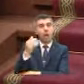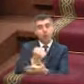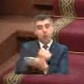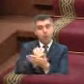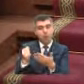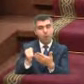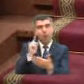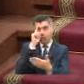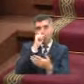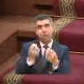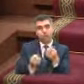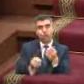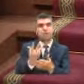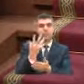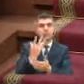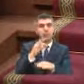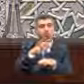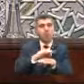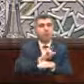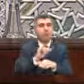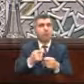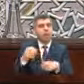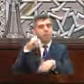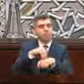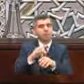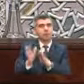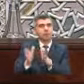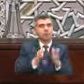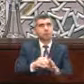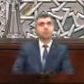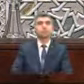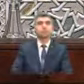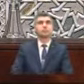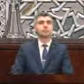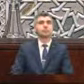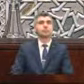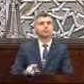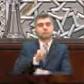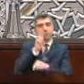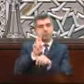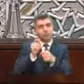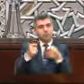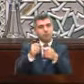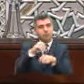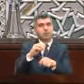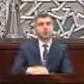باصناف اللي هي ريزيستونس لهذا المرض. شكرا. تعقيب السيدة النائبة.